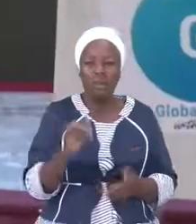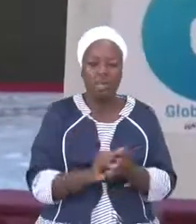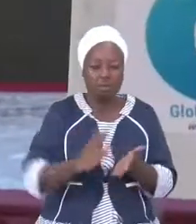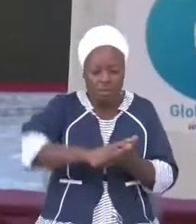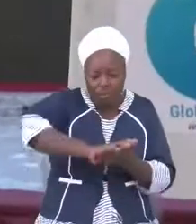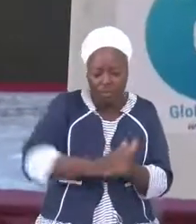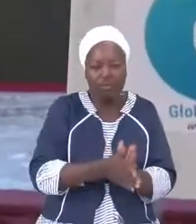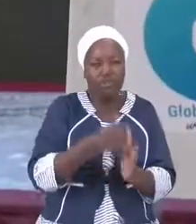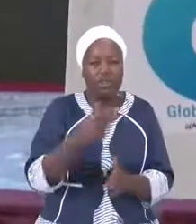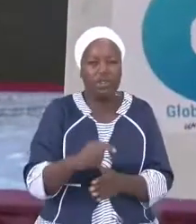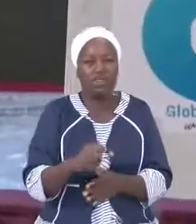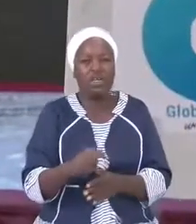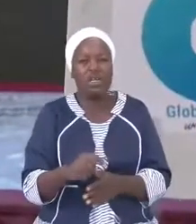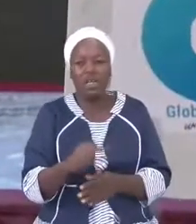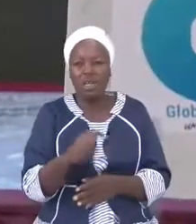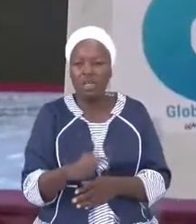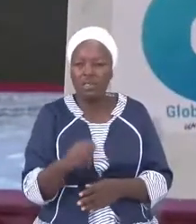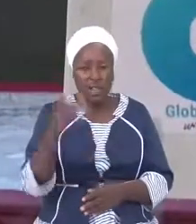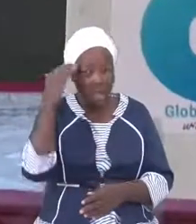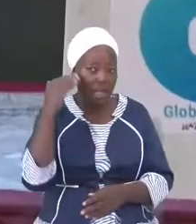la postérité de la femme qui va